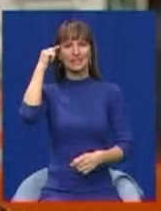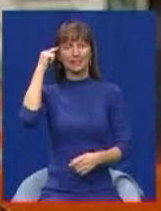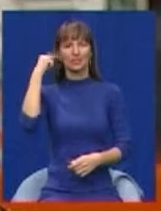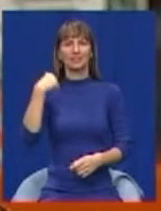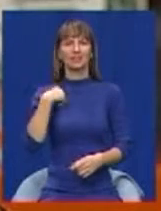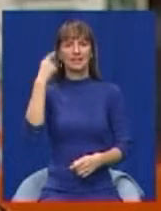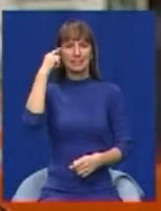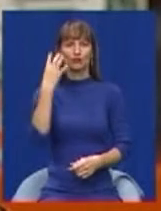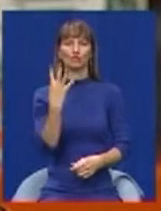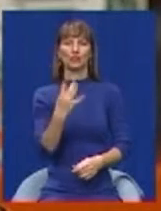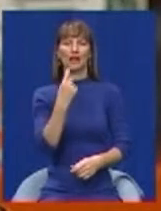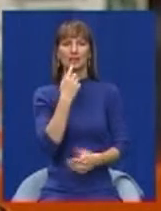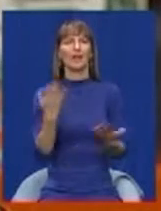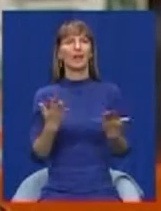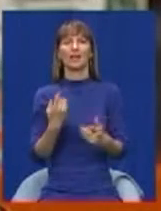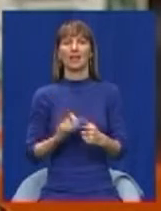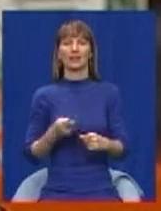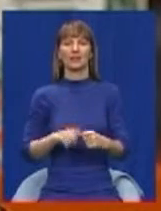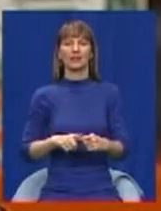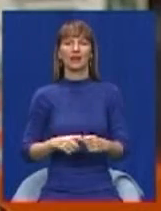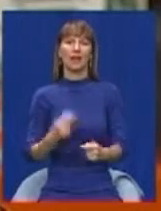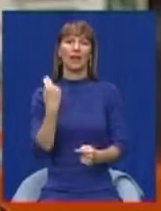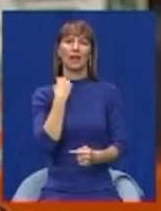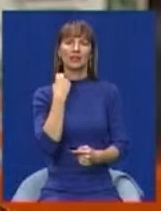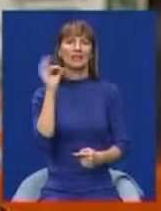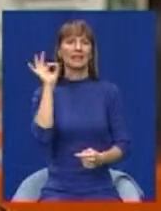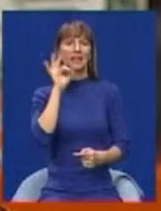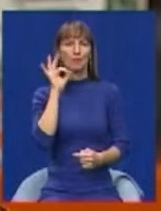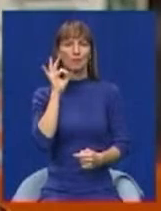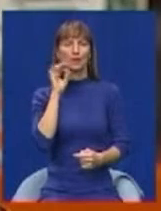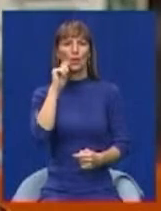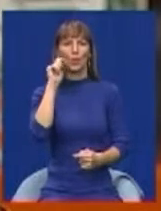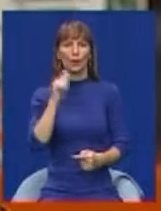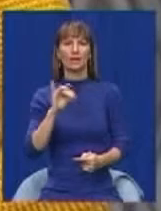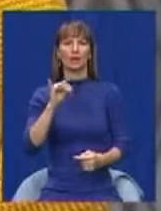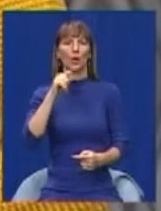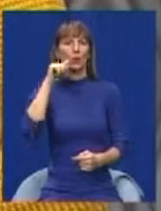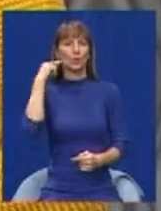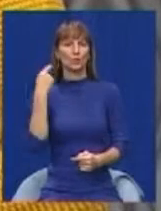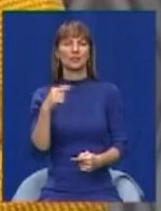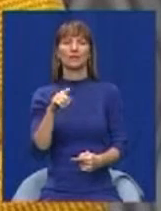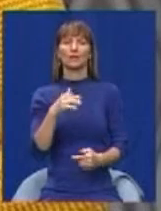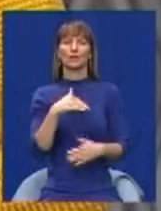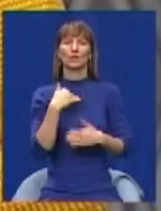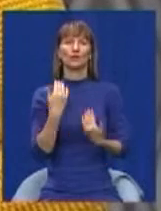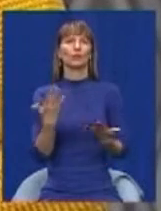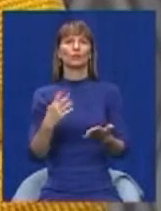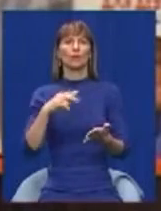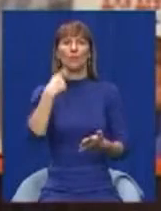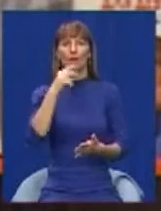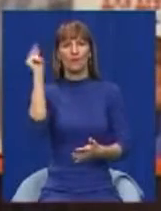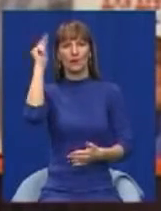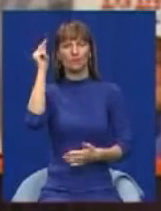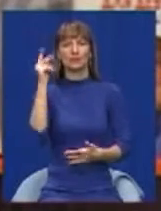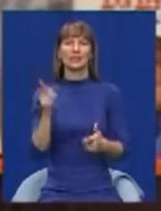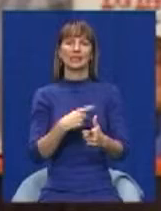знаешь? Я знаю 4 языка. Какие это мовы? Английский, немецкий, украинский и русский язык. Не плануешь ты еще какую-то мову вивчити